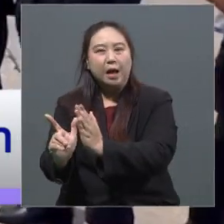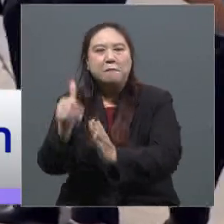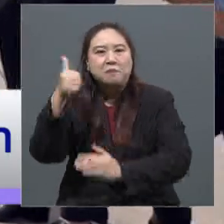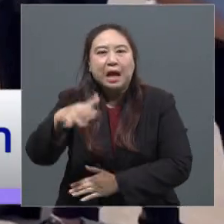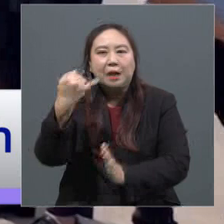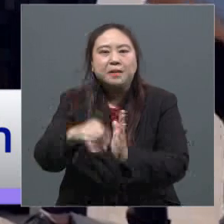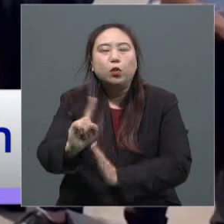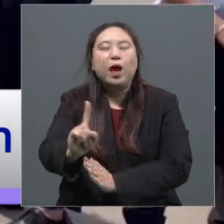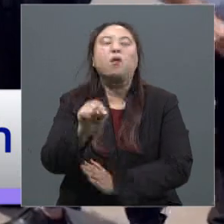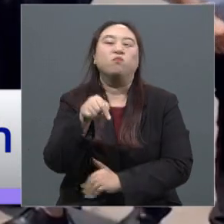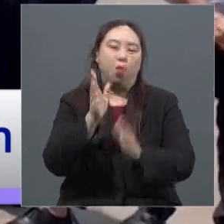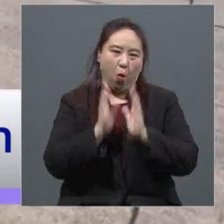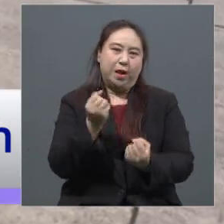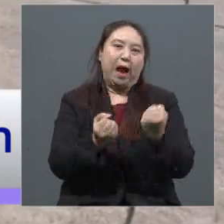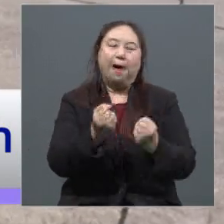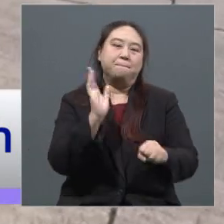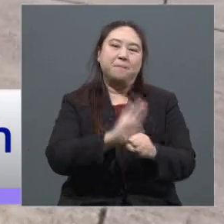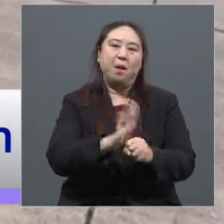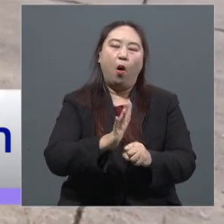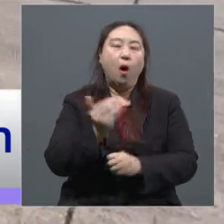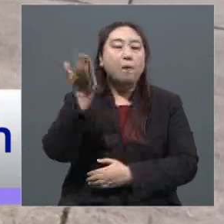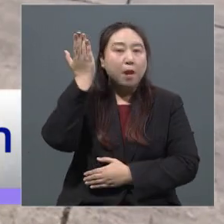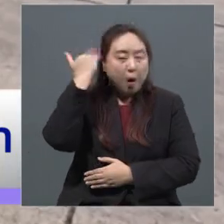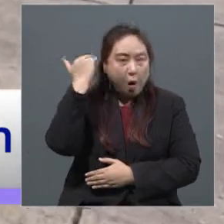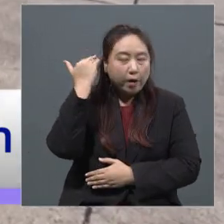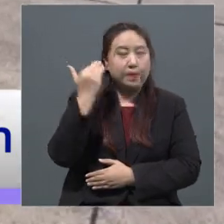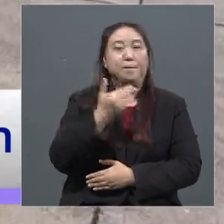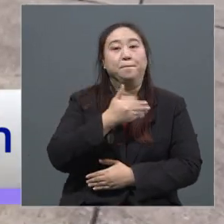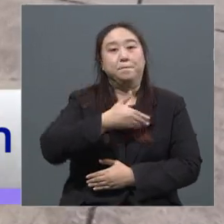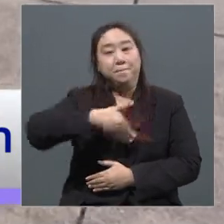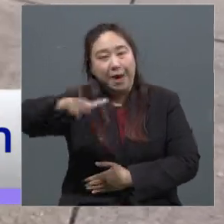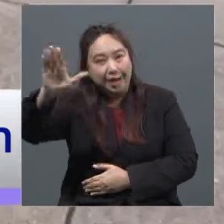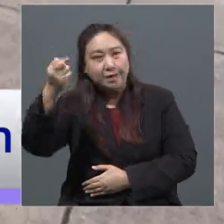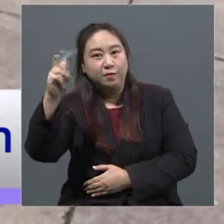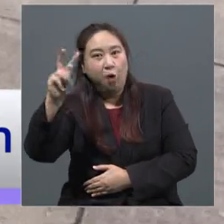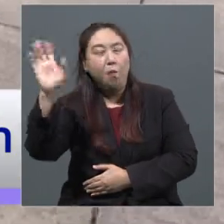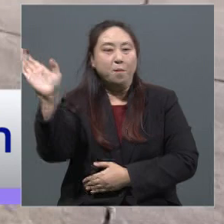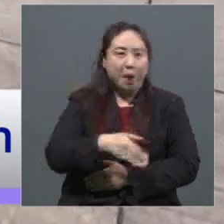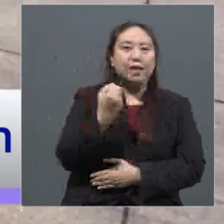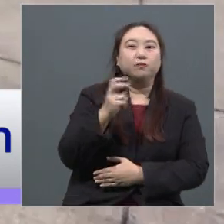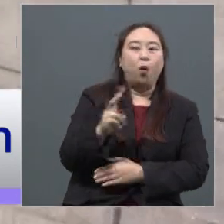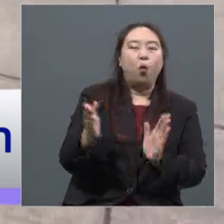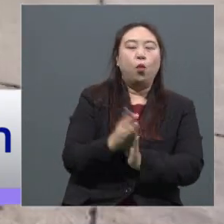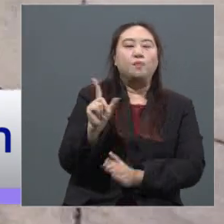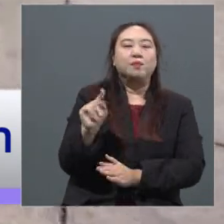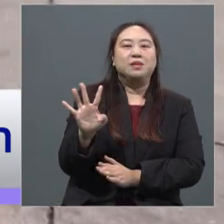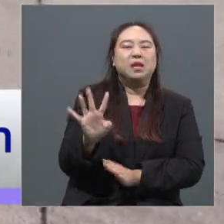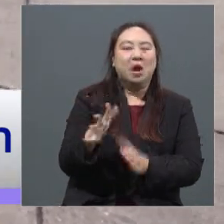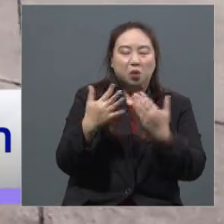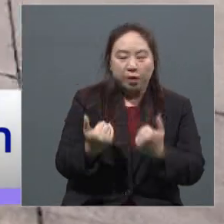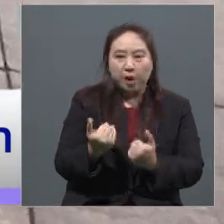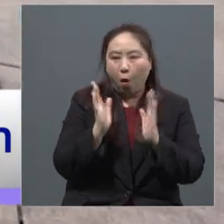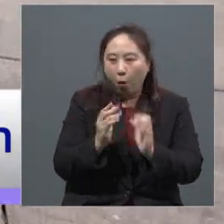ที่มีเที่ยวไปเที่ยวกลับเนี่ย 12เที่ยวรวมแล้ว 24เที่ยวตอนนี้เหลือเพียงแค่ 10กว่าเที่ยวเท่านั้นทางกรม